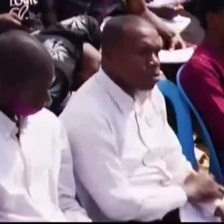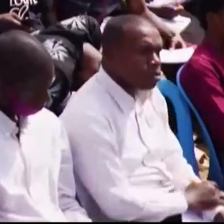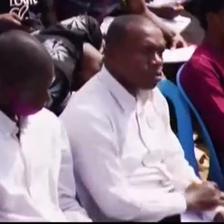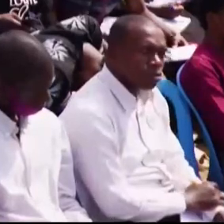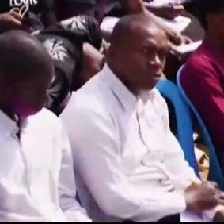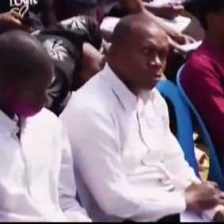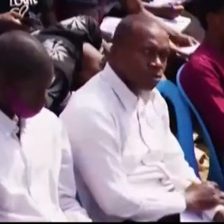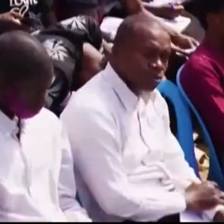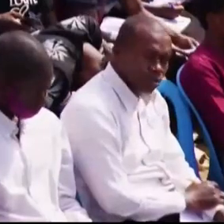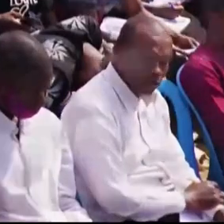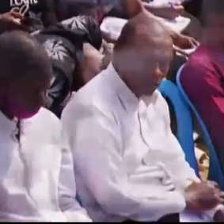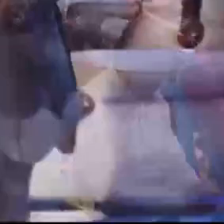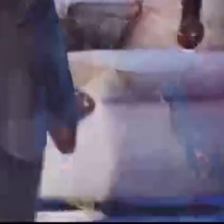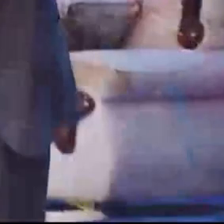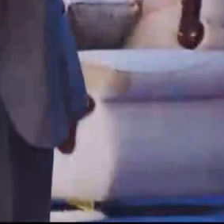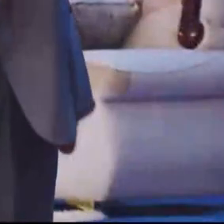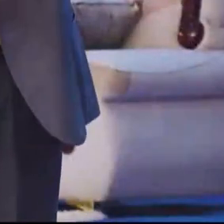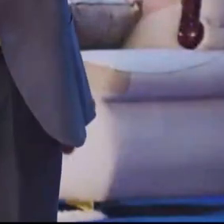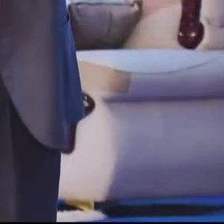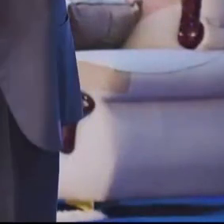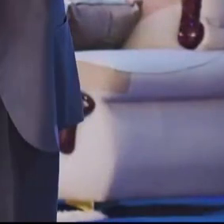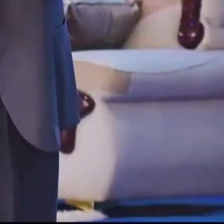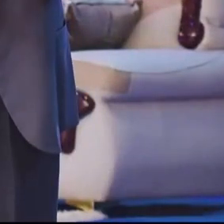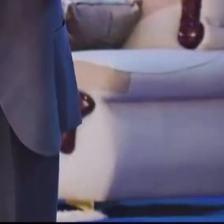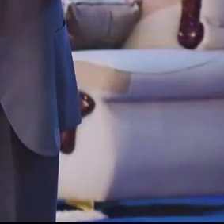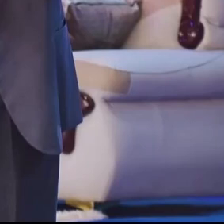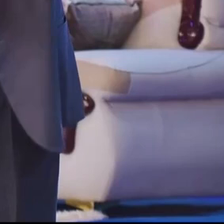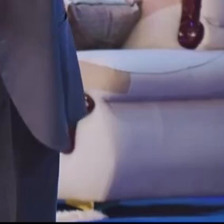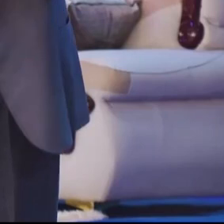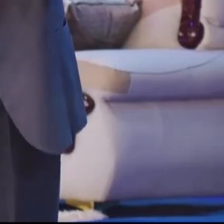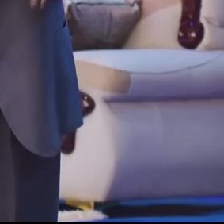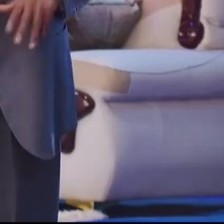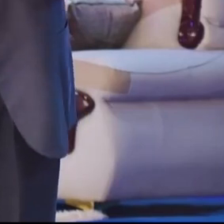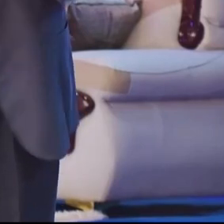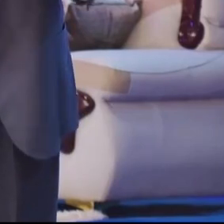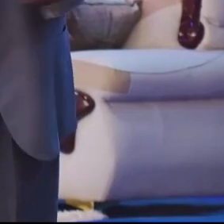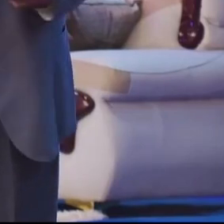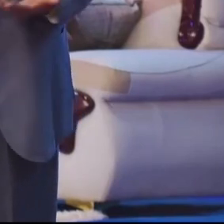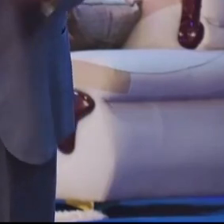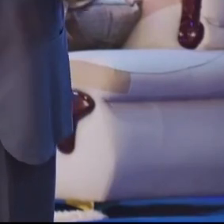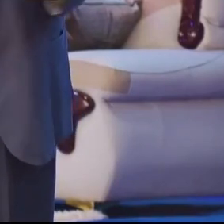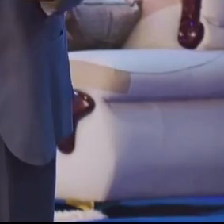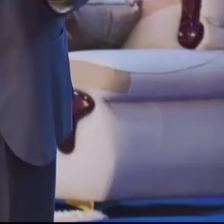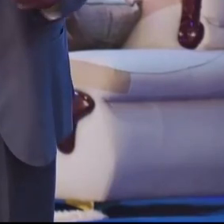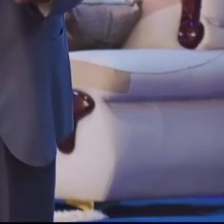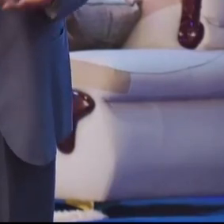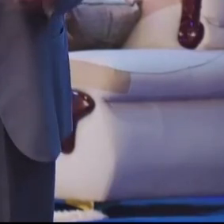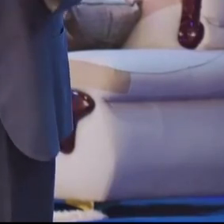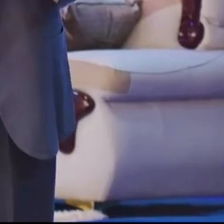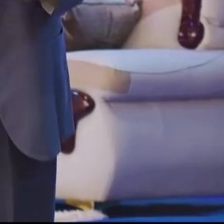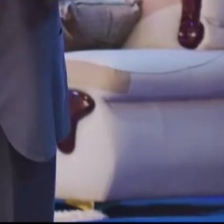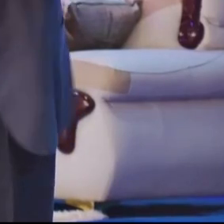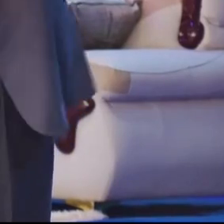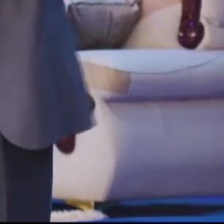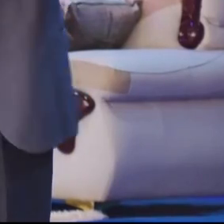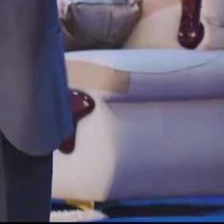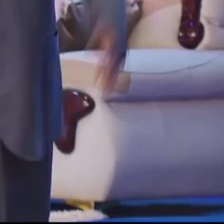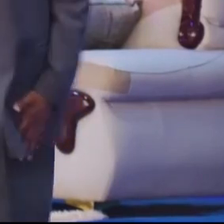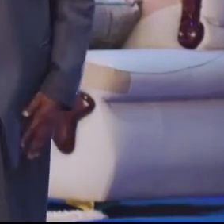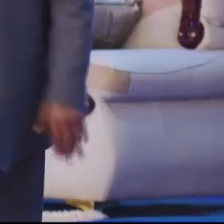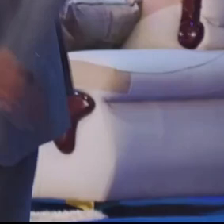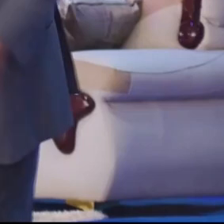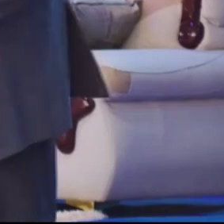fatigué. Et tu vas te reposer. Et comme tu te reposes, ce n'est pas le repos de la mort. C'est le repos de recours, de